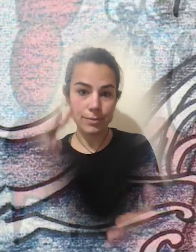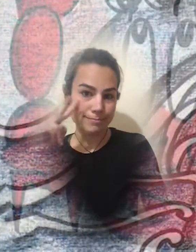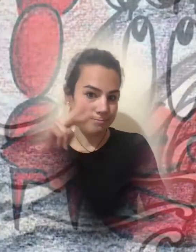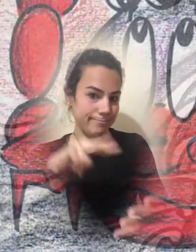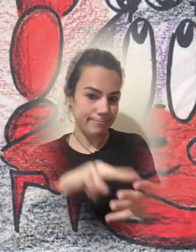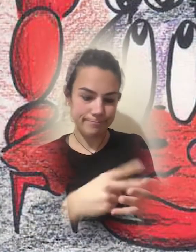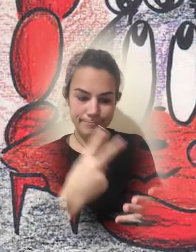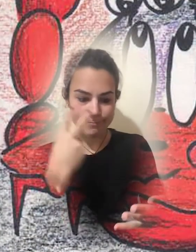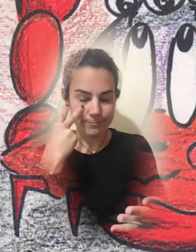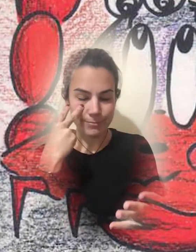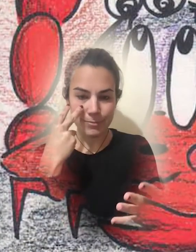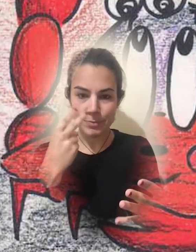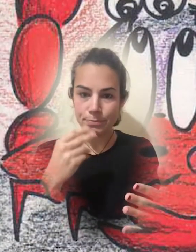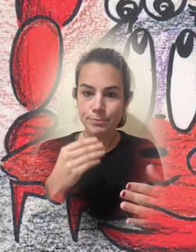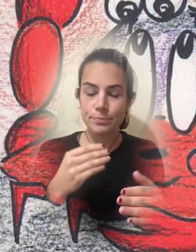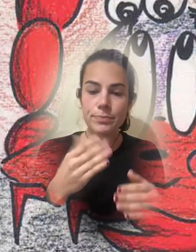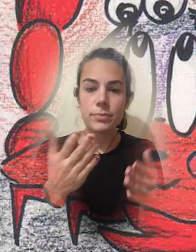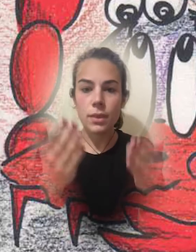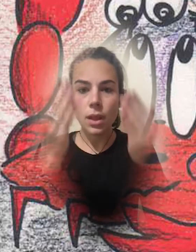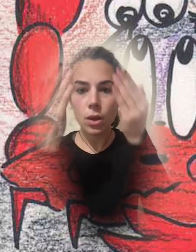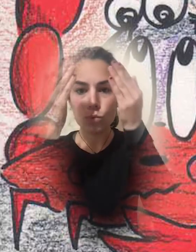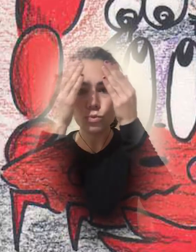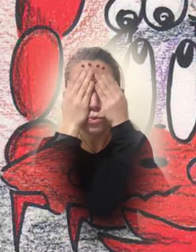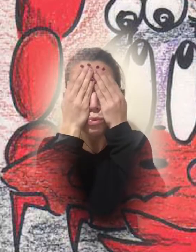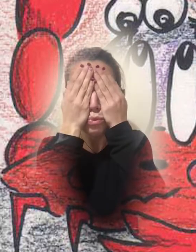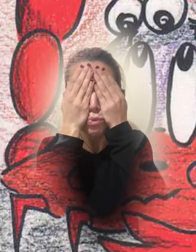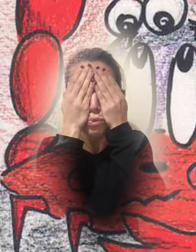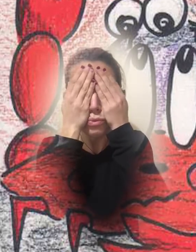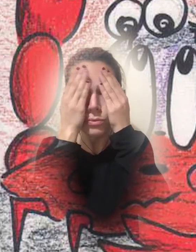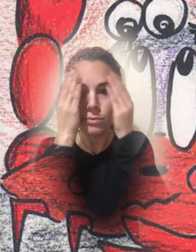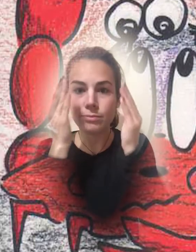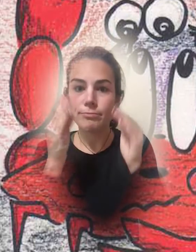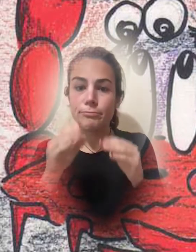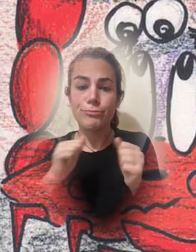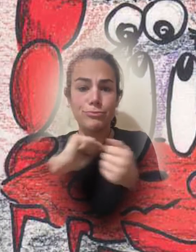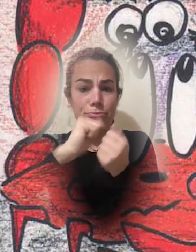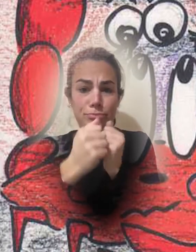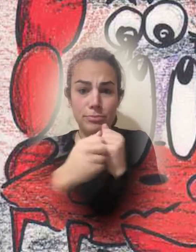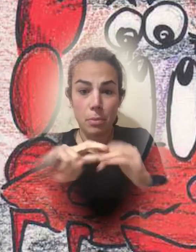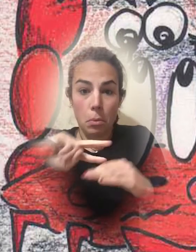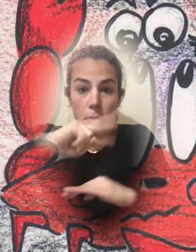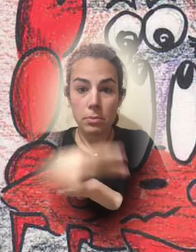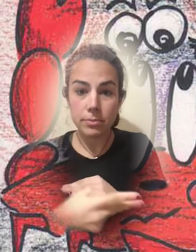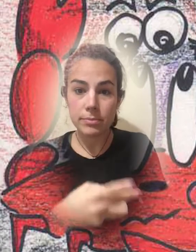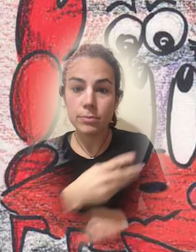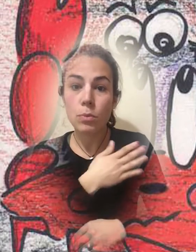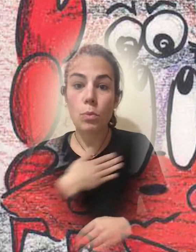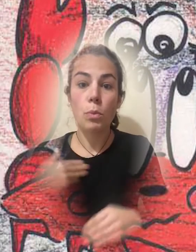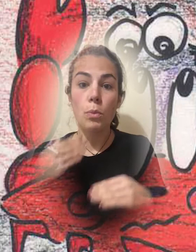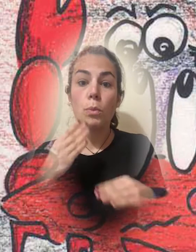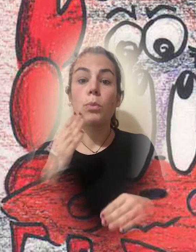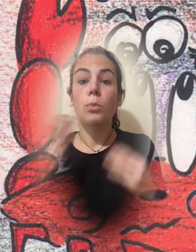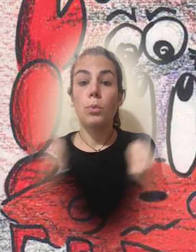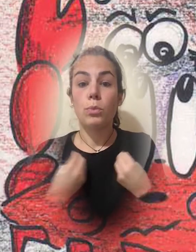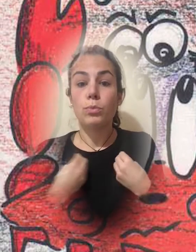que passava per la vora del mar no podia evitar contemplar-se l'aigua. Va intentar tapar-se